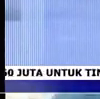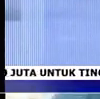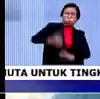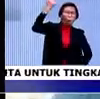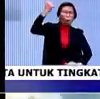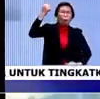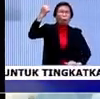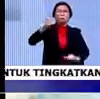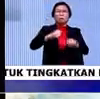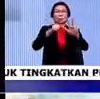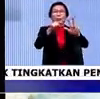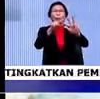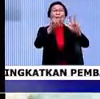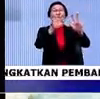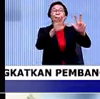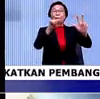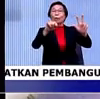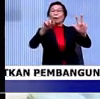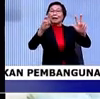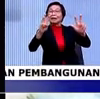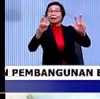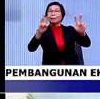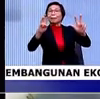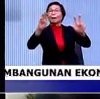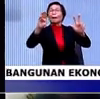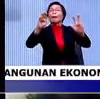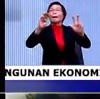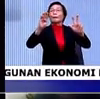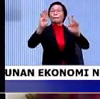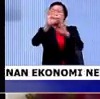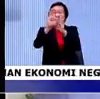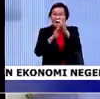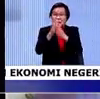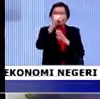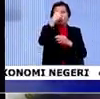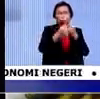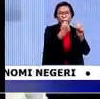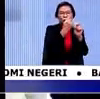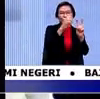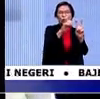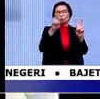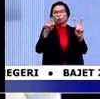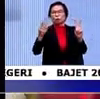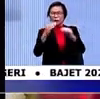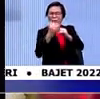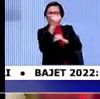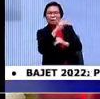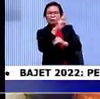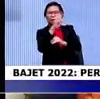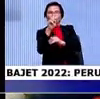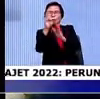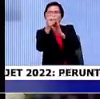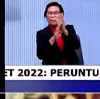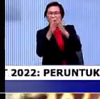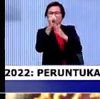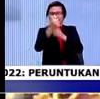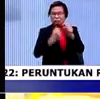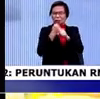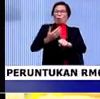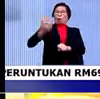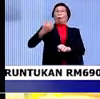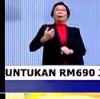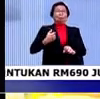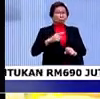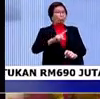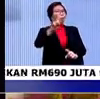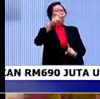tadi dalam kertas bajet itu, kita mahu mendengar pandangan daripada panel kita yang masih bersama dengan kami di studio. Kita